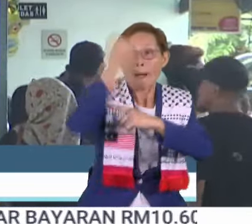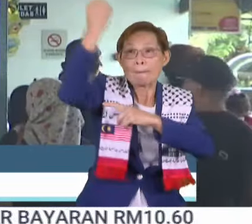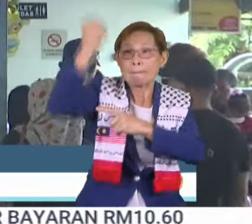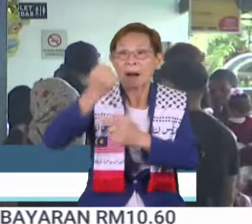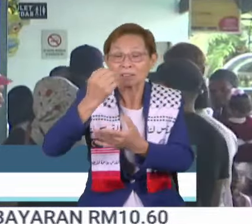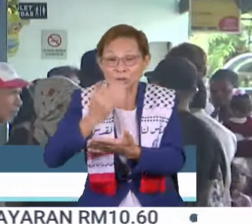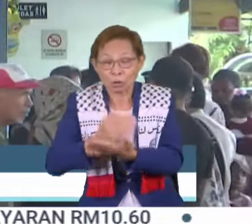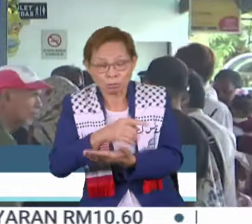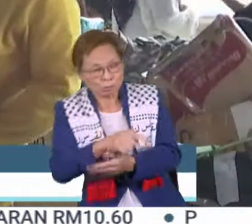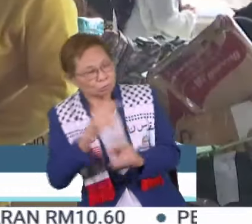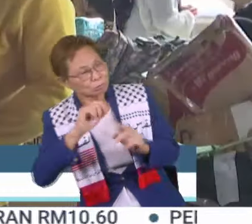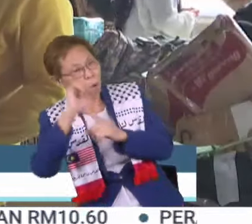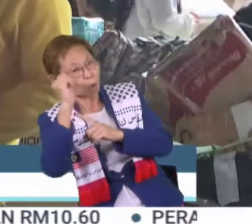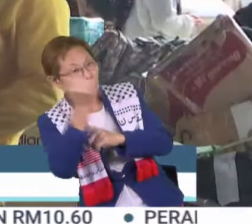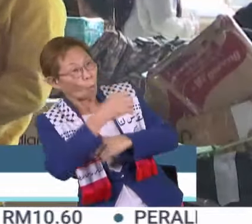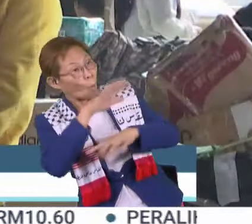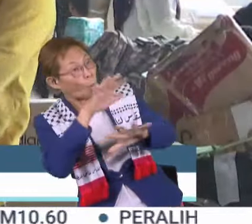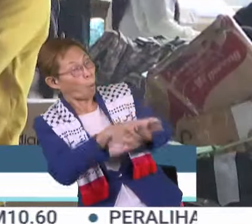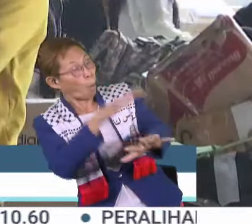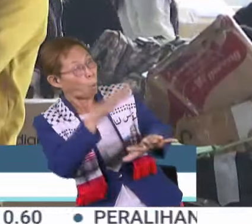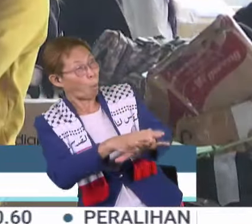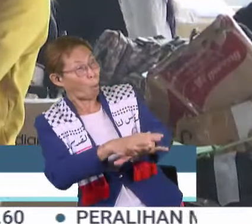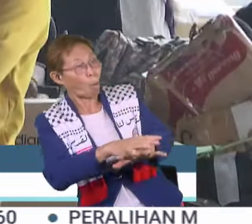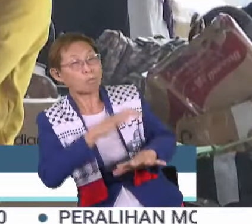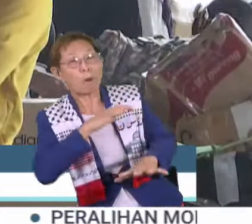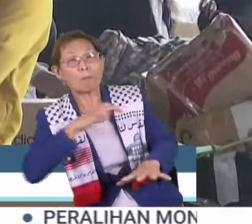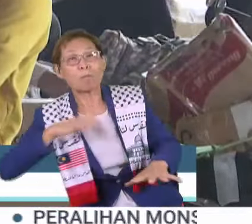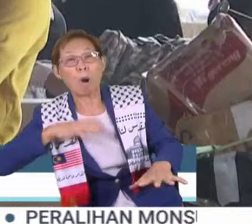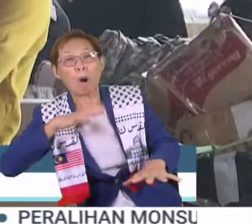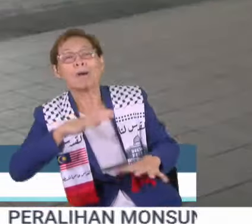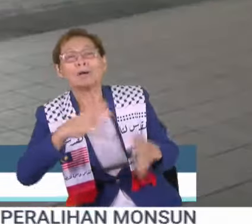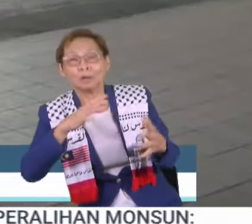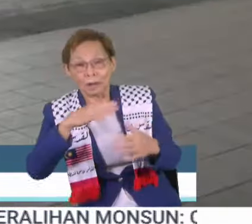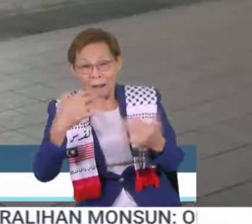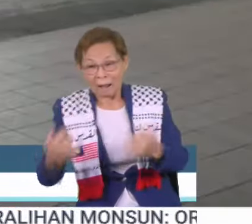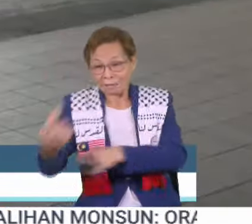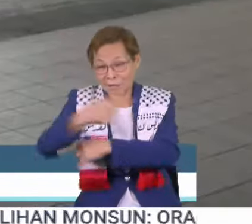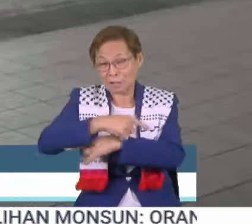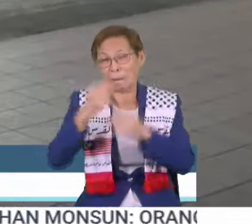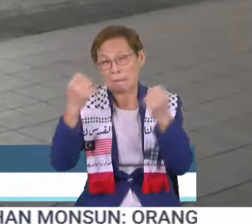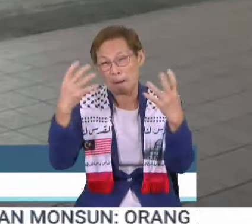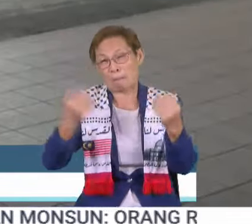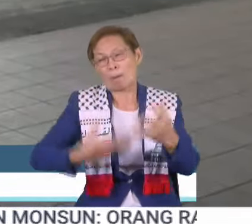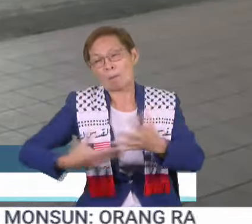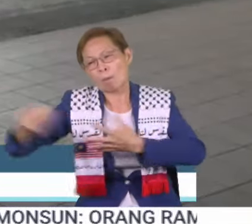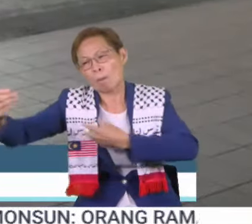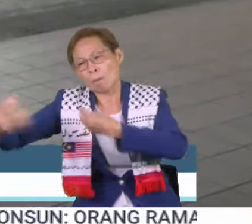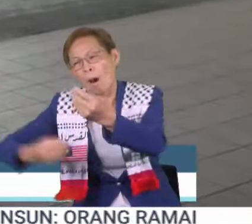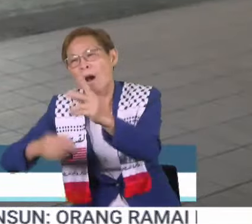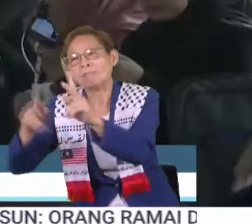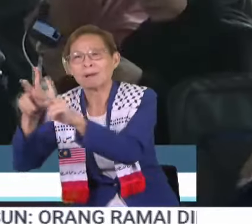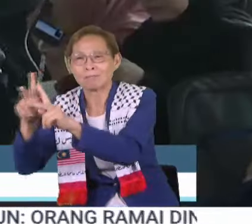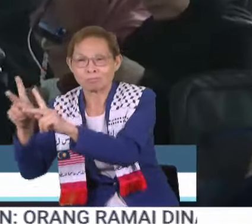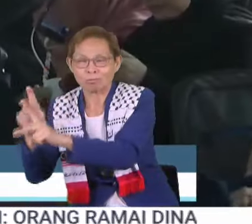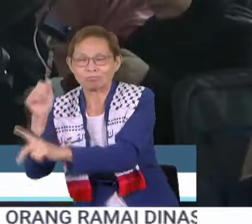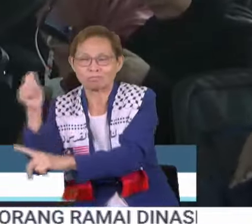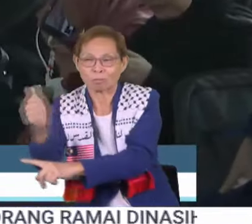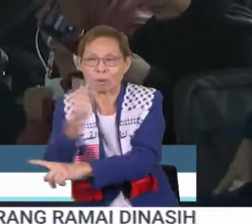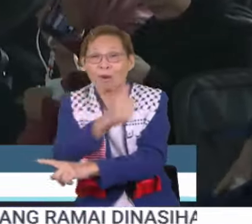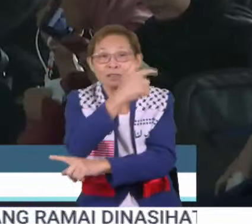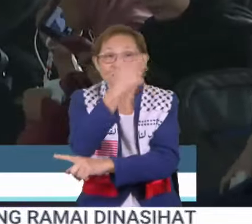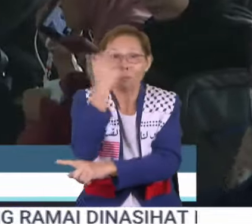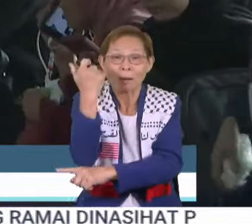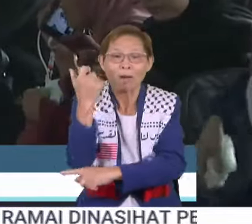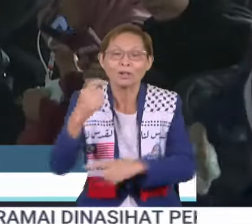inanam suasana di sana dipenuhi dengan pengguna-pengguna bas rata-rata hari ini sudah ramai mahu pulang ke destinasi masing-masing